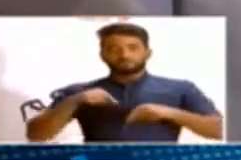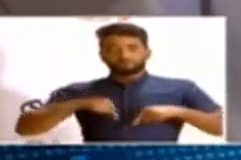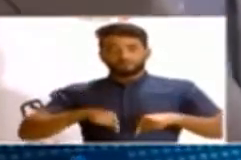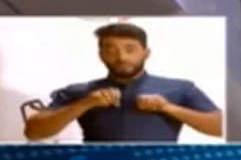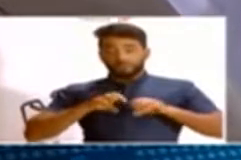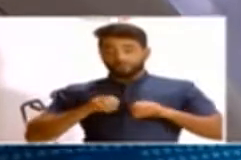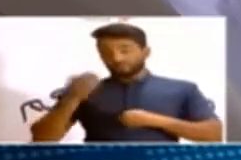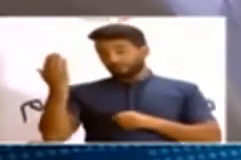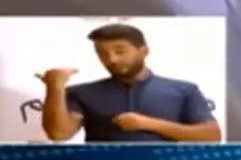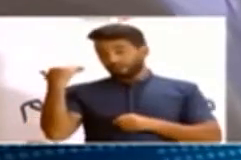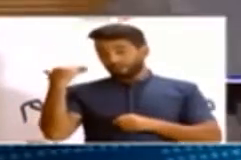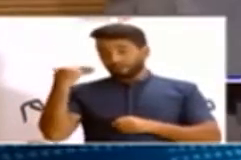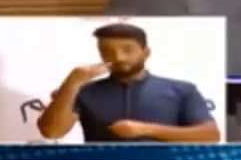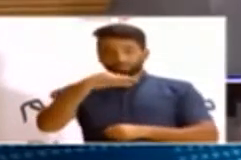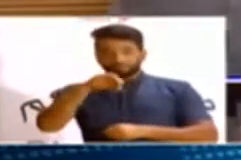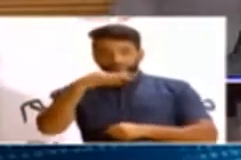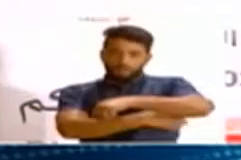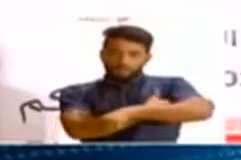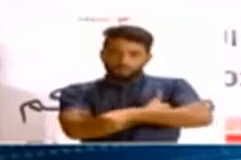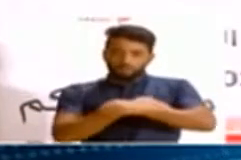تأسيس تقليد جديد اللي هو